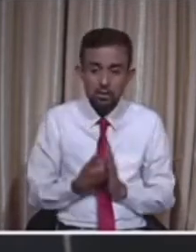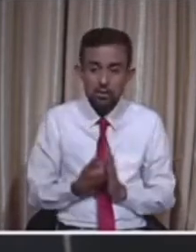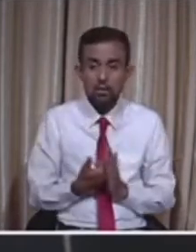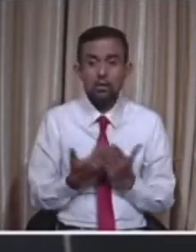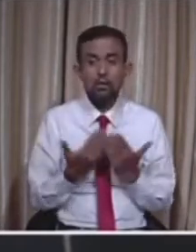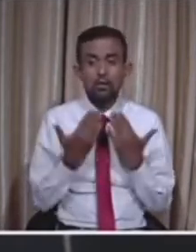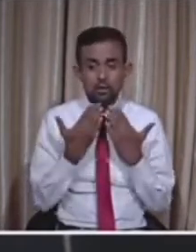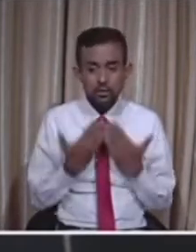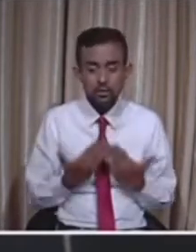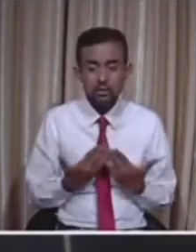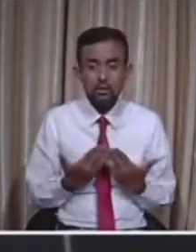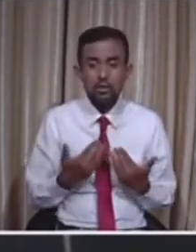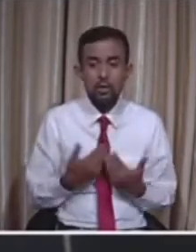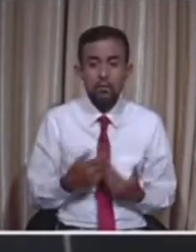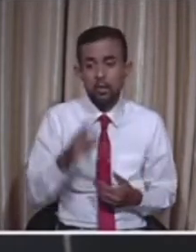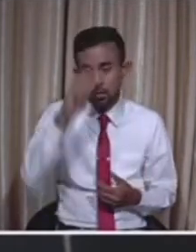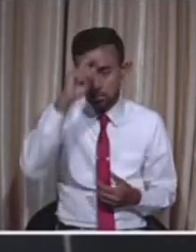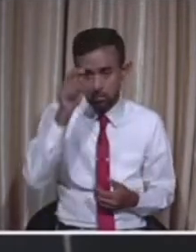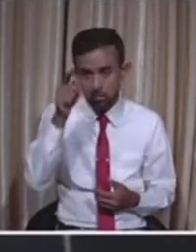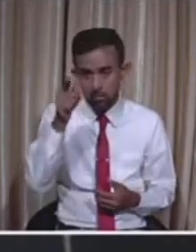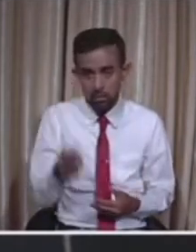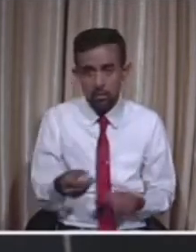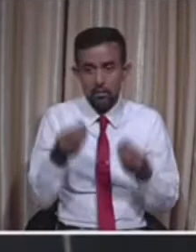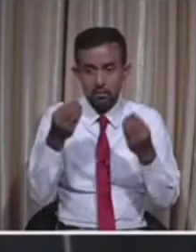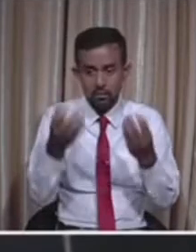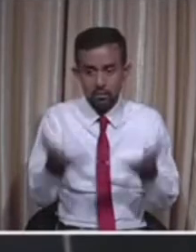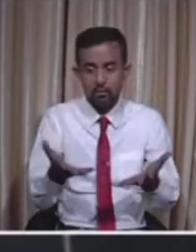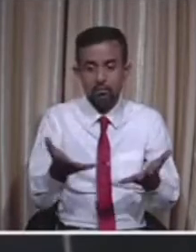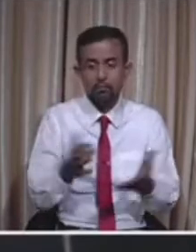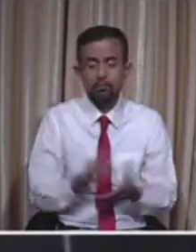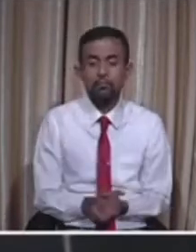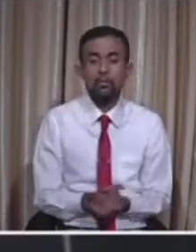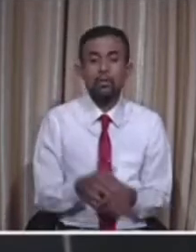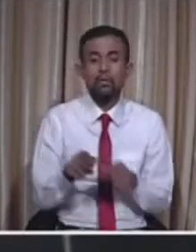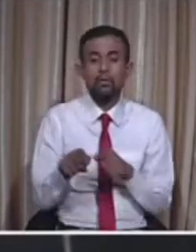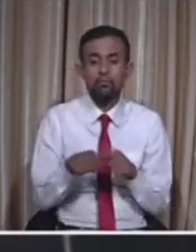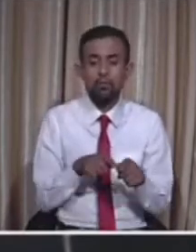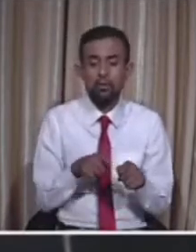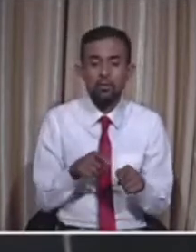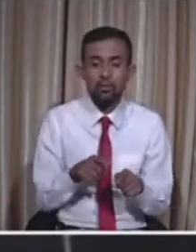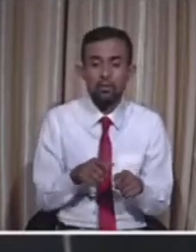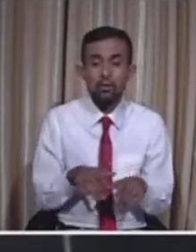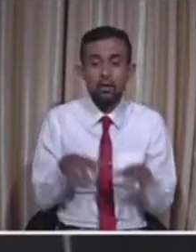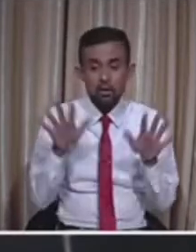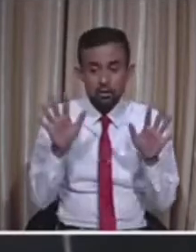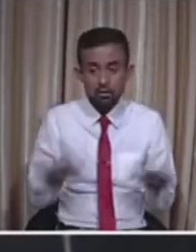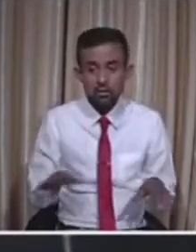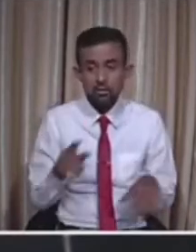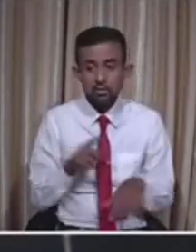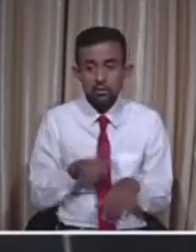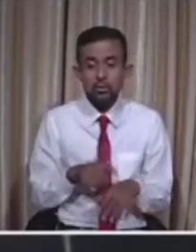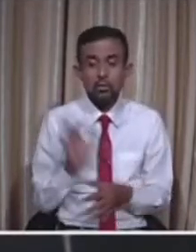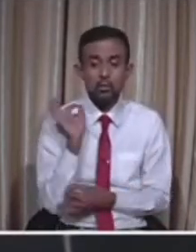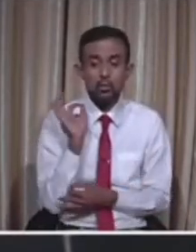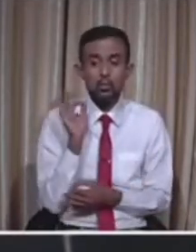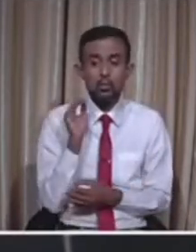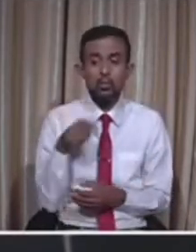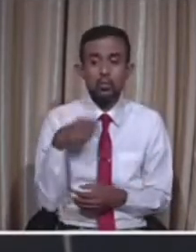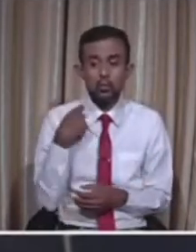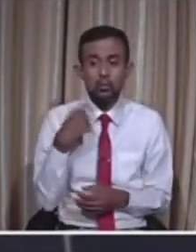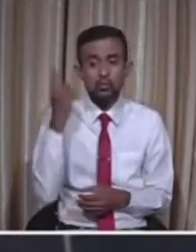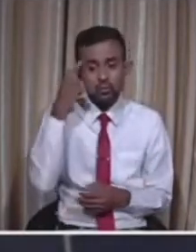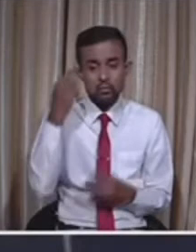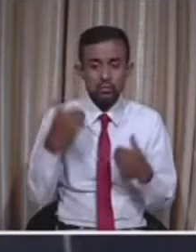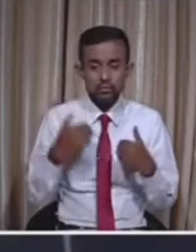ගෞරවය අපි එතුමාට ලබා දෙනවා වගේම එතුමාට අපි අවසන් වශයෙන් අපි බුදුදහම ඇතුලේ පෝෂණය වෙච්ච